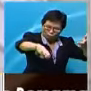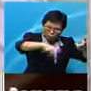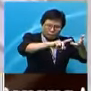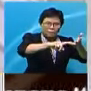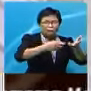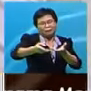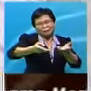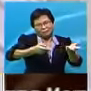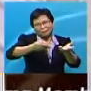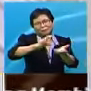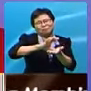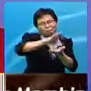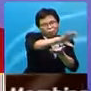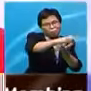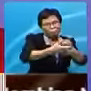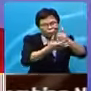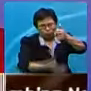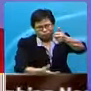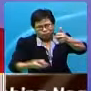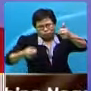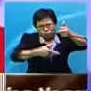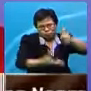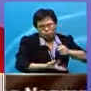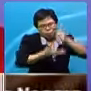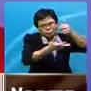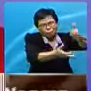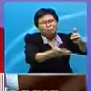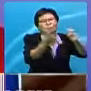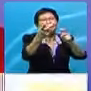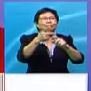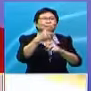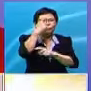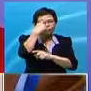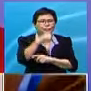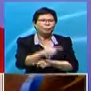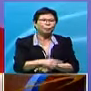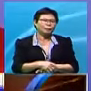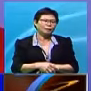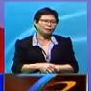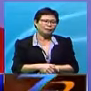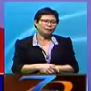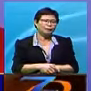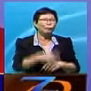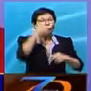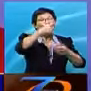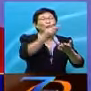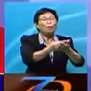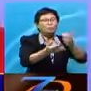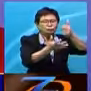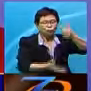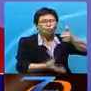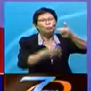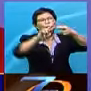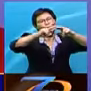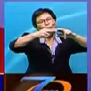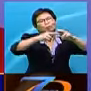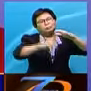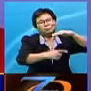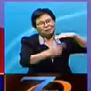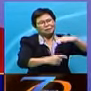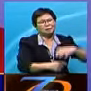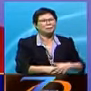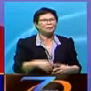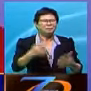dan perkhidmatan. Kita tahu yang dalam keadaan ekonomi yang